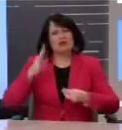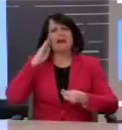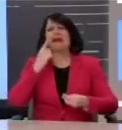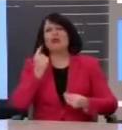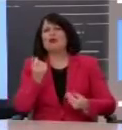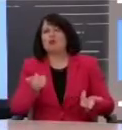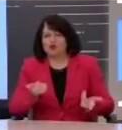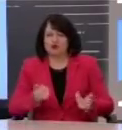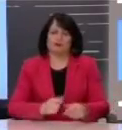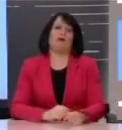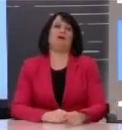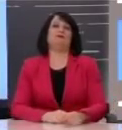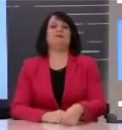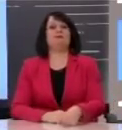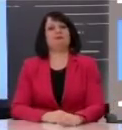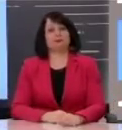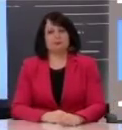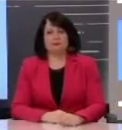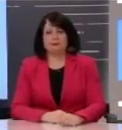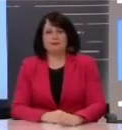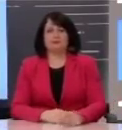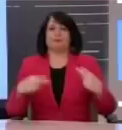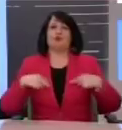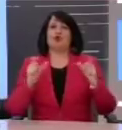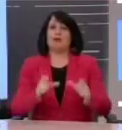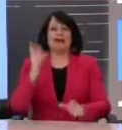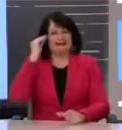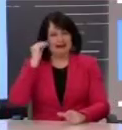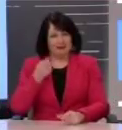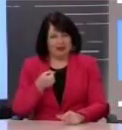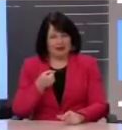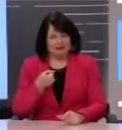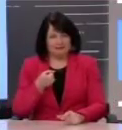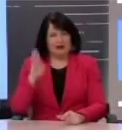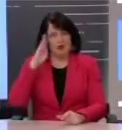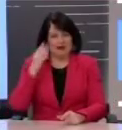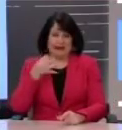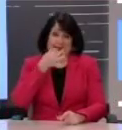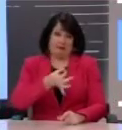Η πληροφόρηση που ετέθη υπόψη του Υπουργείου Άμυνας από την Αμερικανική πλευρά